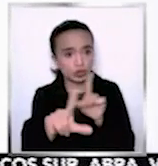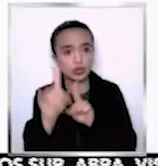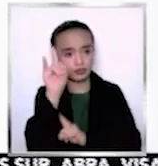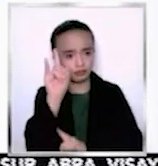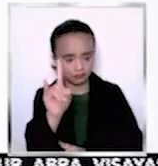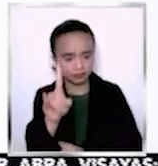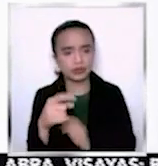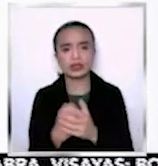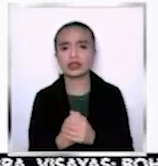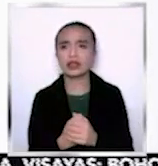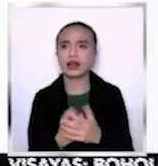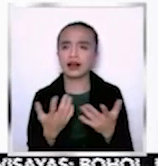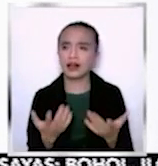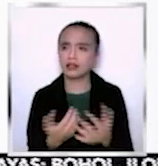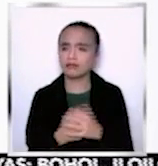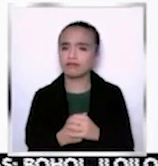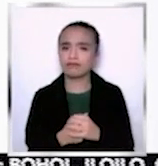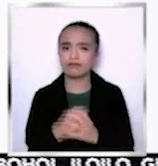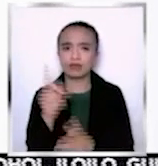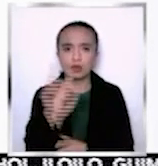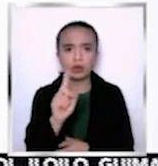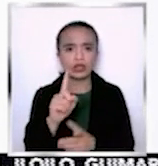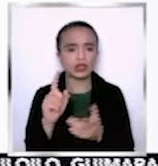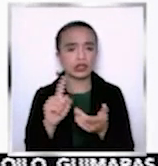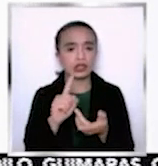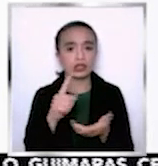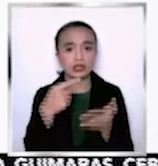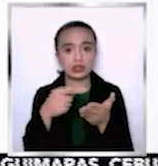tanging kayang i-regulate lang po ng COMELEC ay